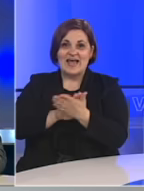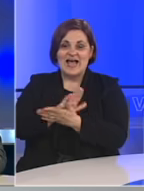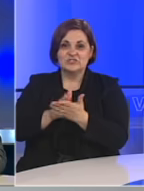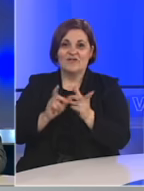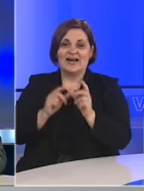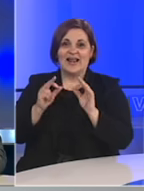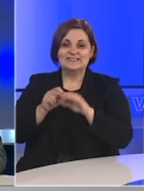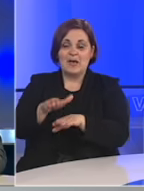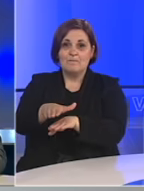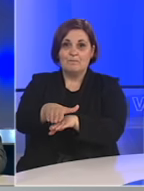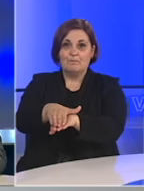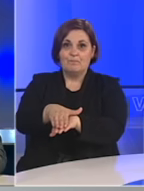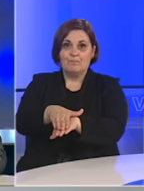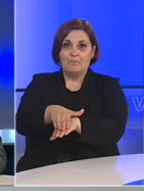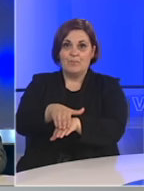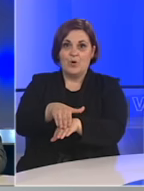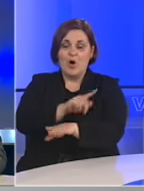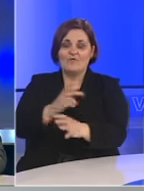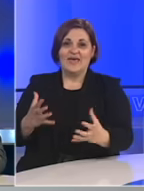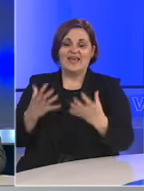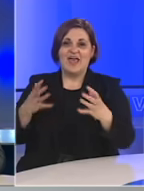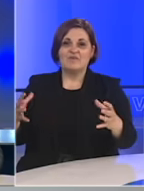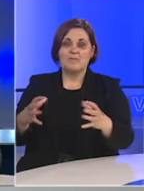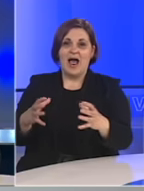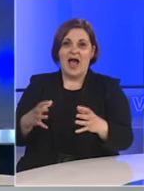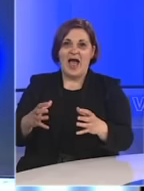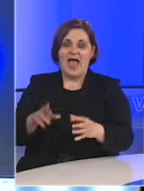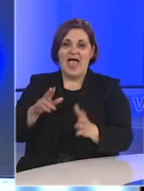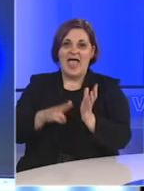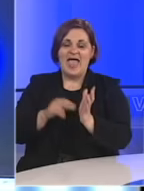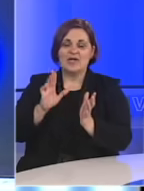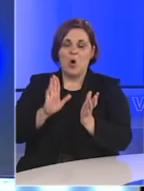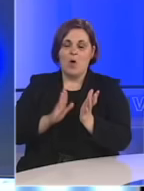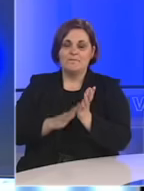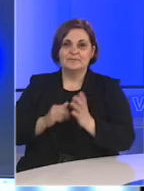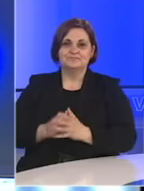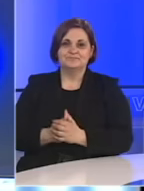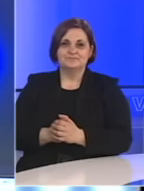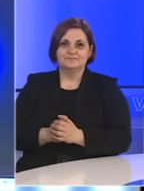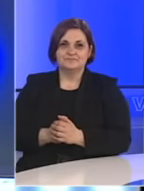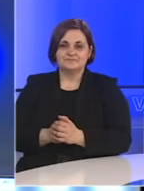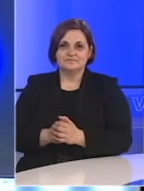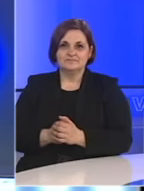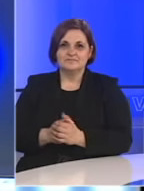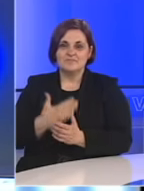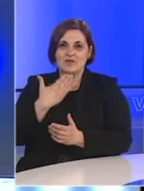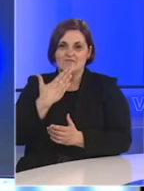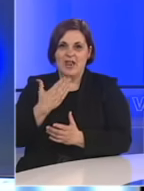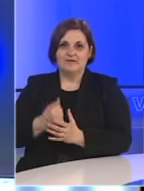sa pokretačicom ove neformalne grupe Enom Bajrić-Alibašić. Hvala